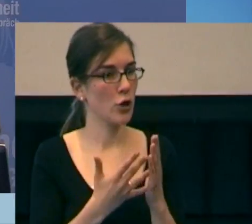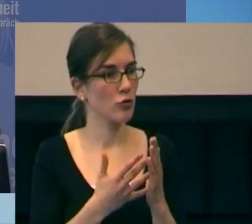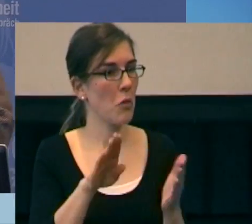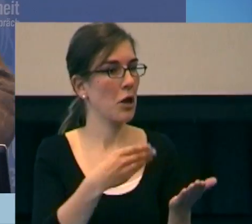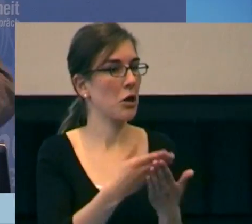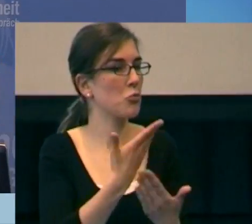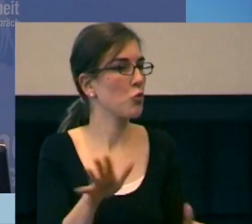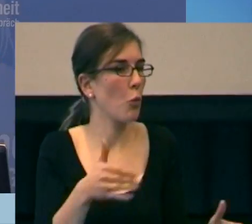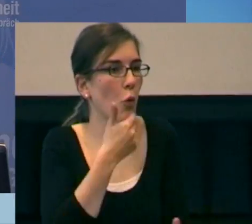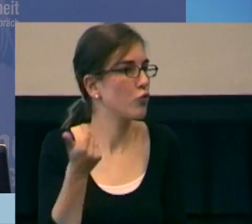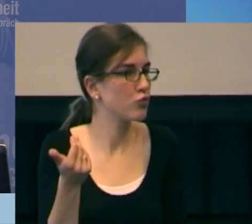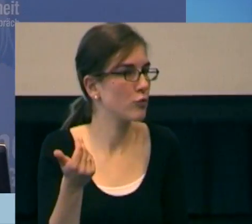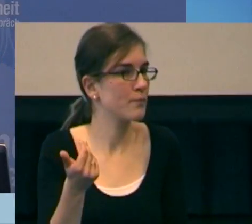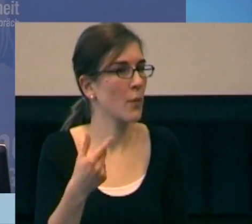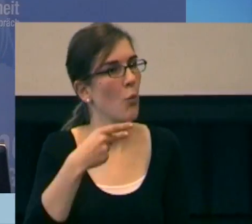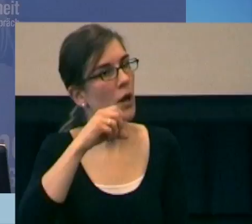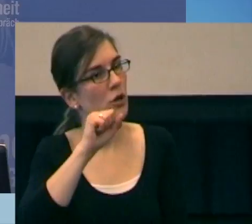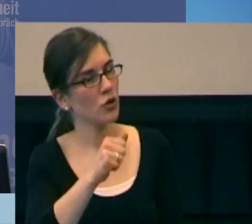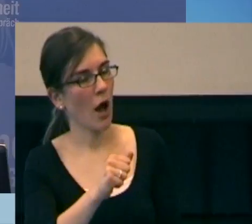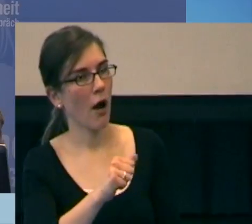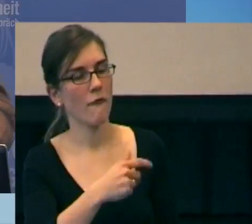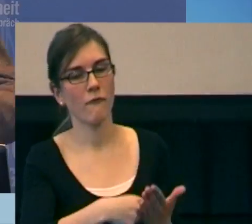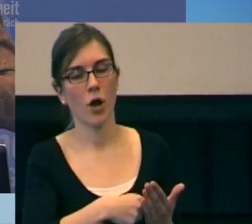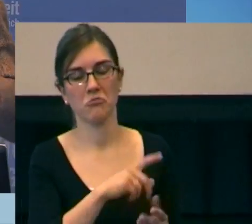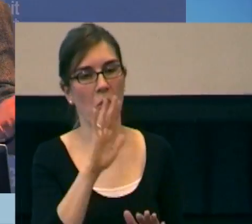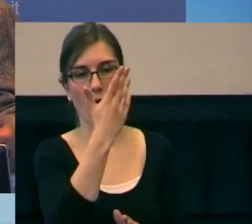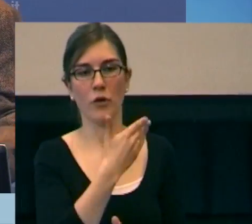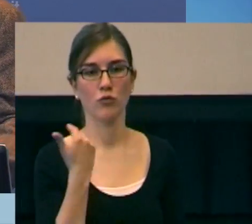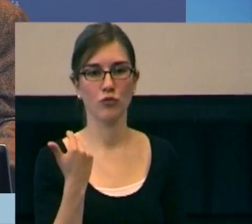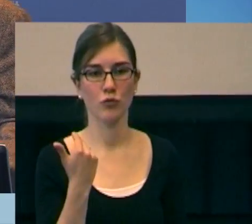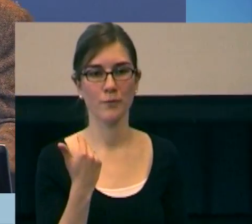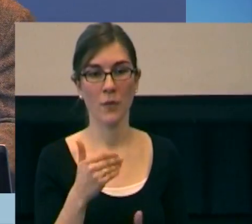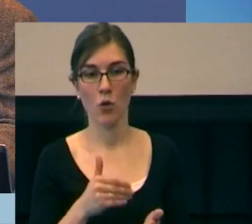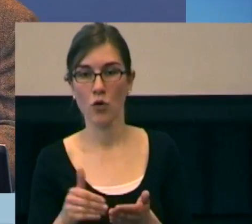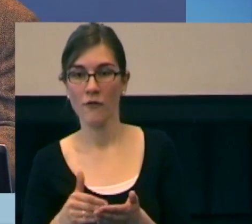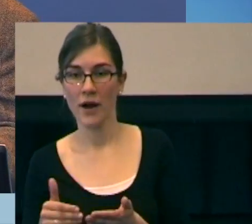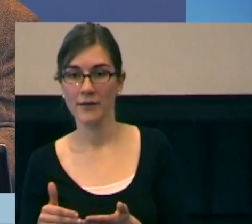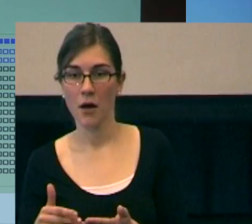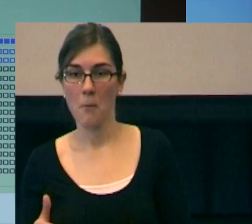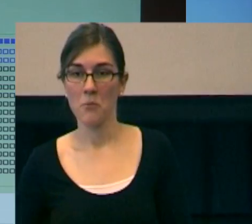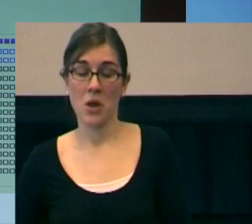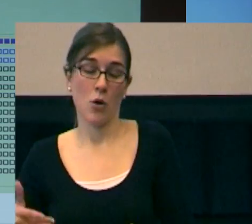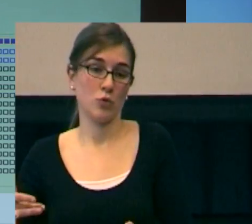Prostatawert, also PSA-Wert, nicht auffällig gewesen und sind demzufolge auch nicht zur Biopsie gekommen.